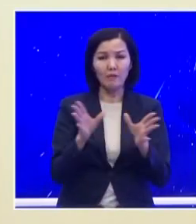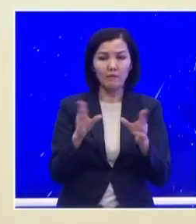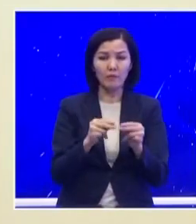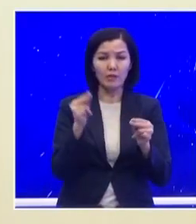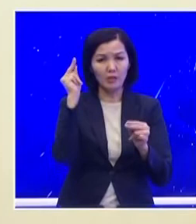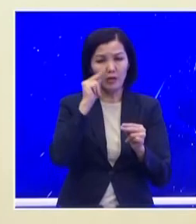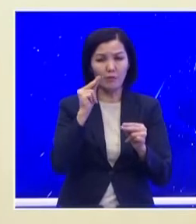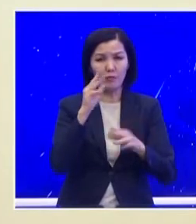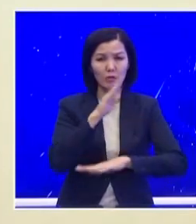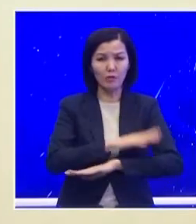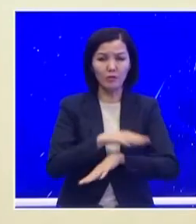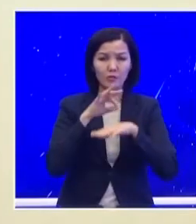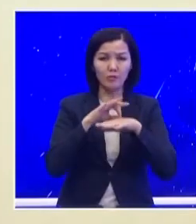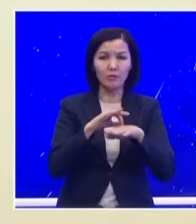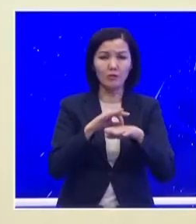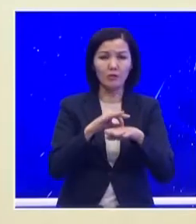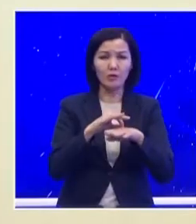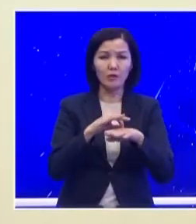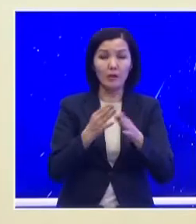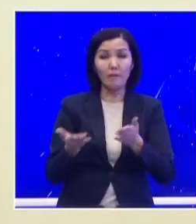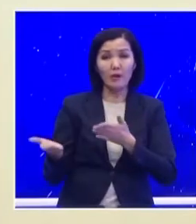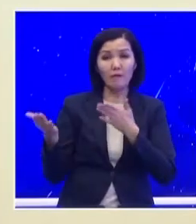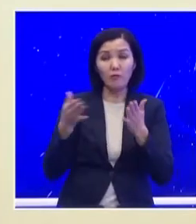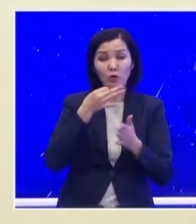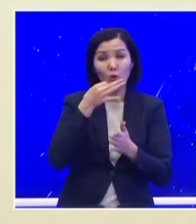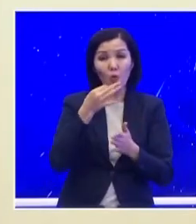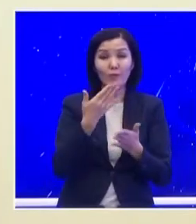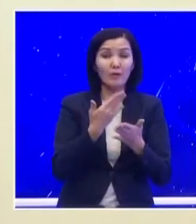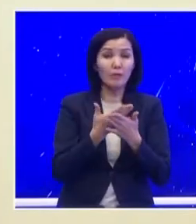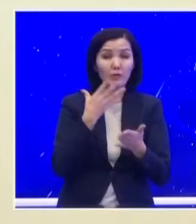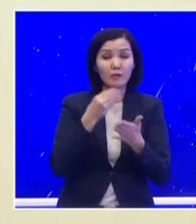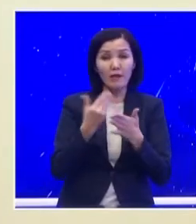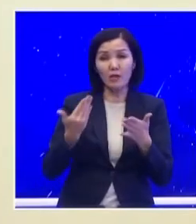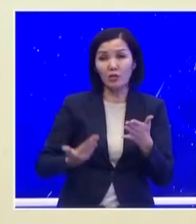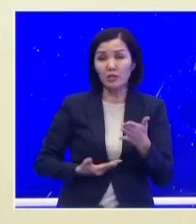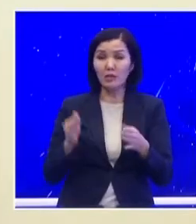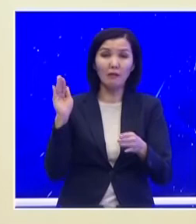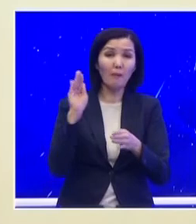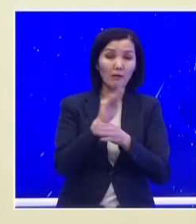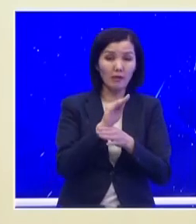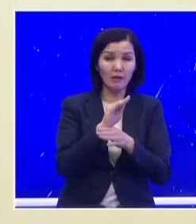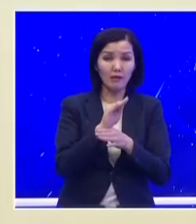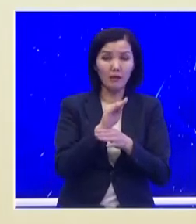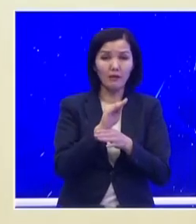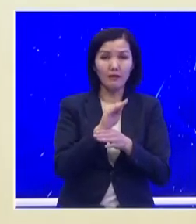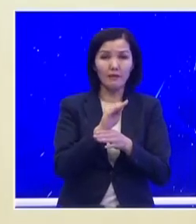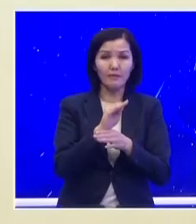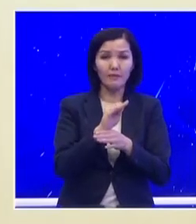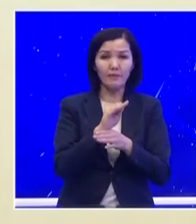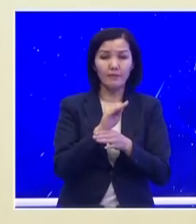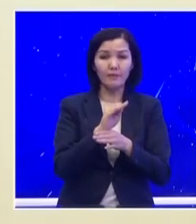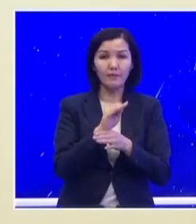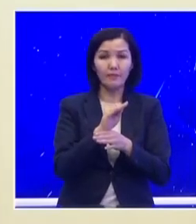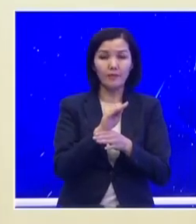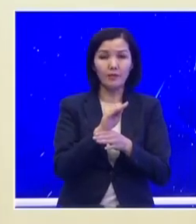да, а он на практическое занятие приводит, значит, опыт, примеры жизни, дополняет. И он в какой-то степени